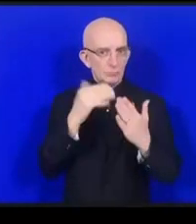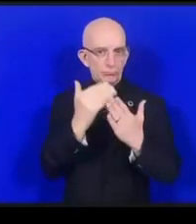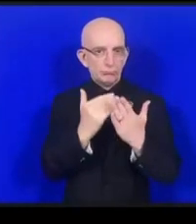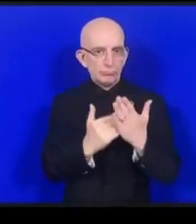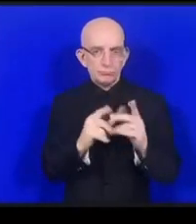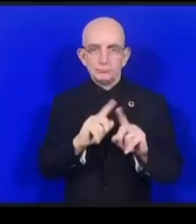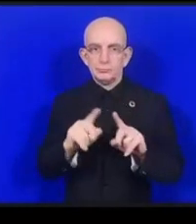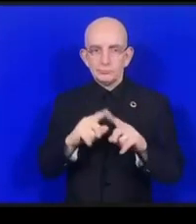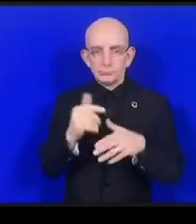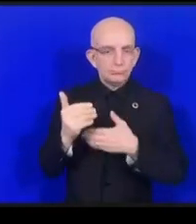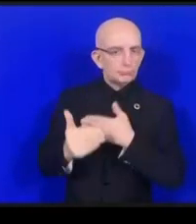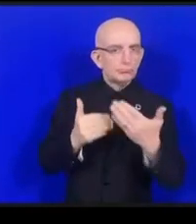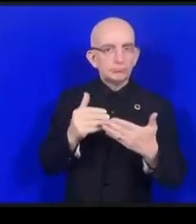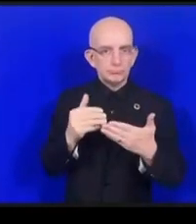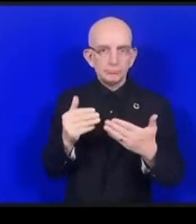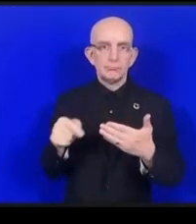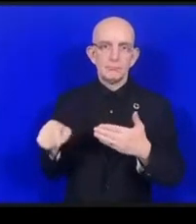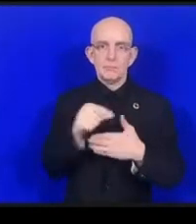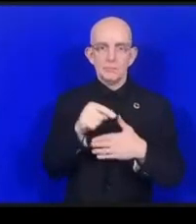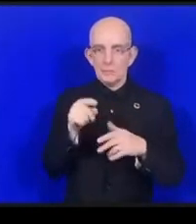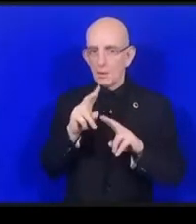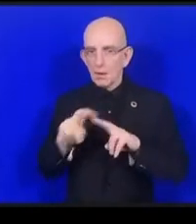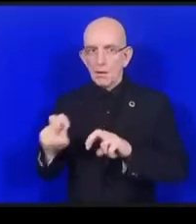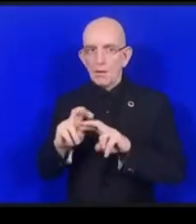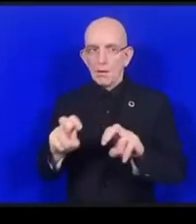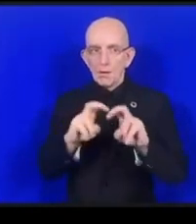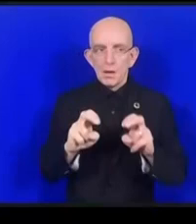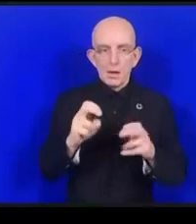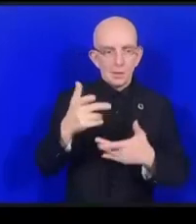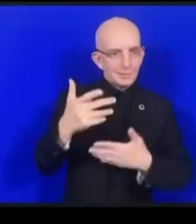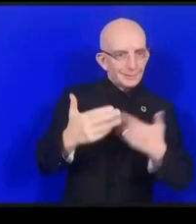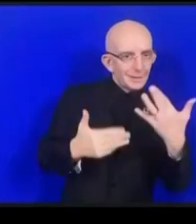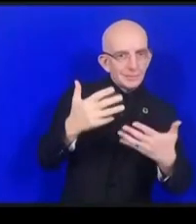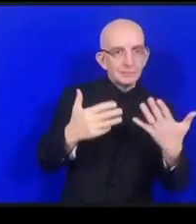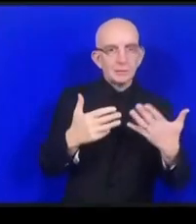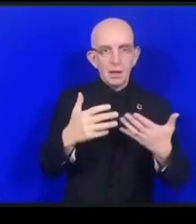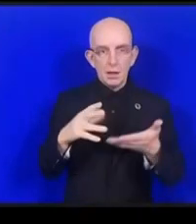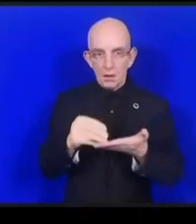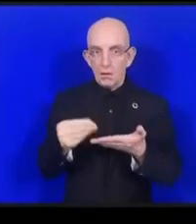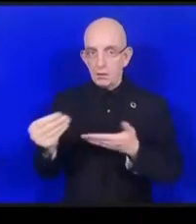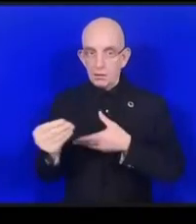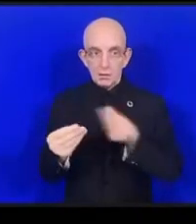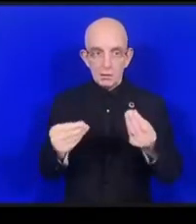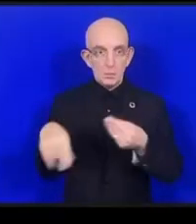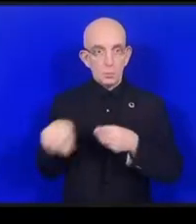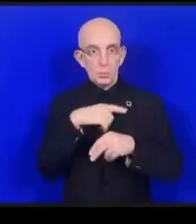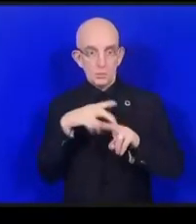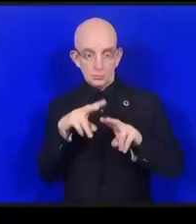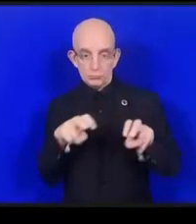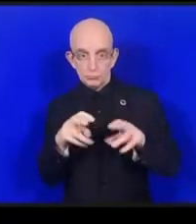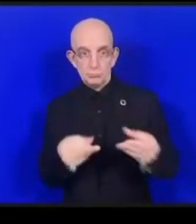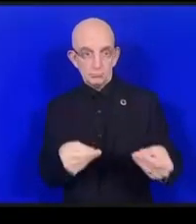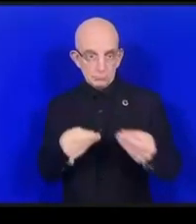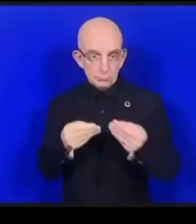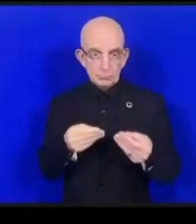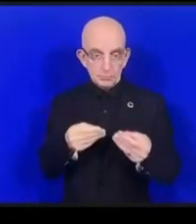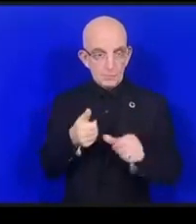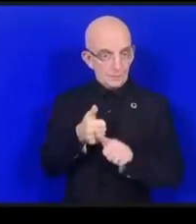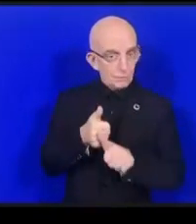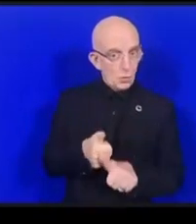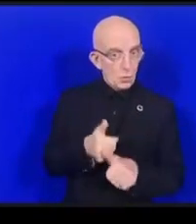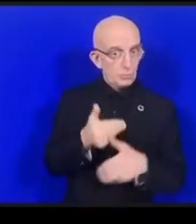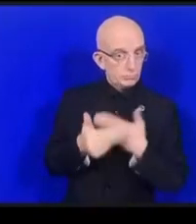собираем данные Как можно их собирать и хранить безопасным образом вот работа динамической